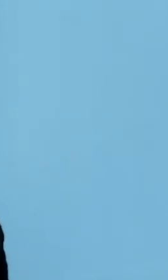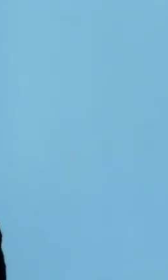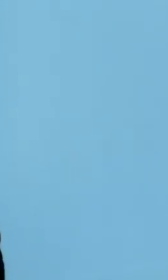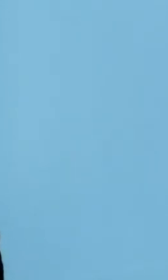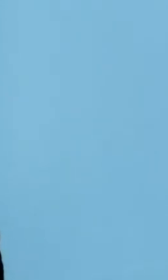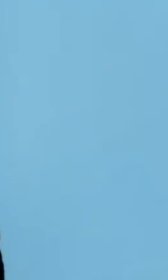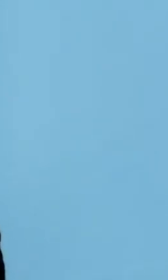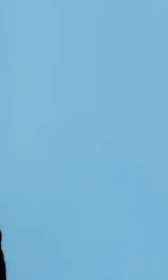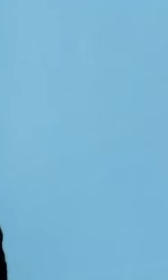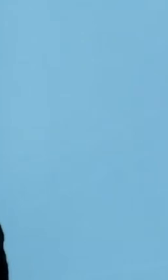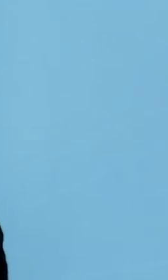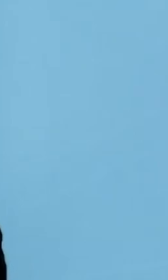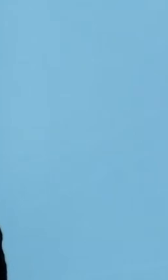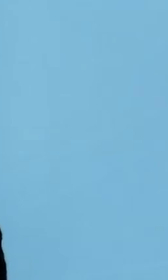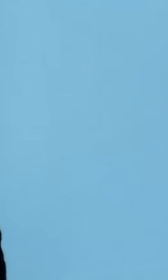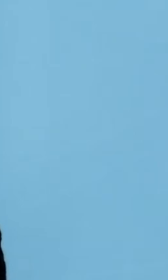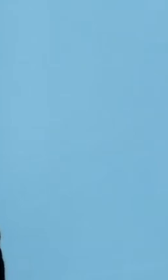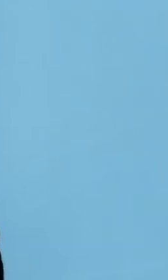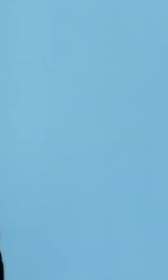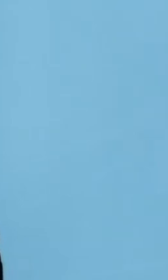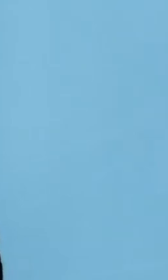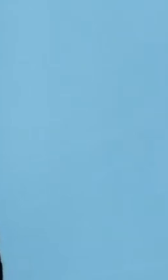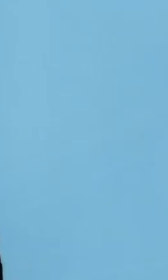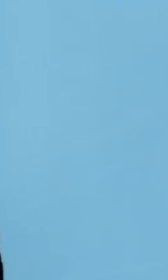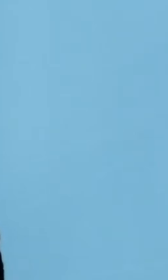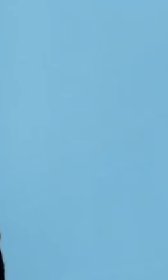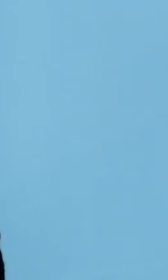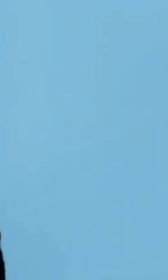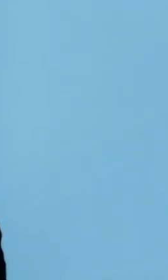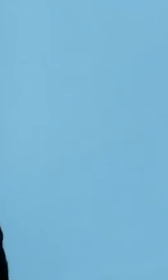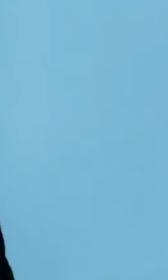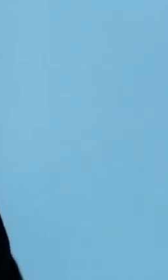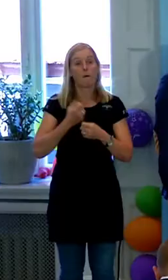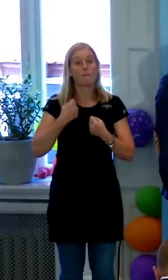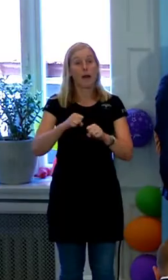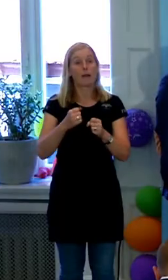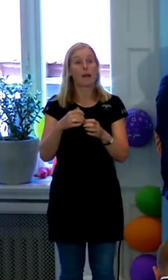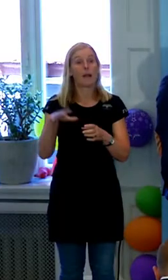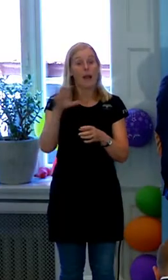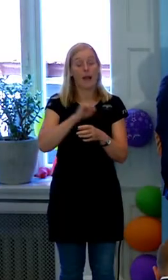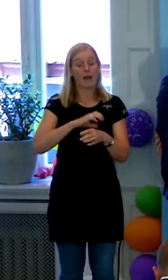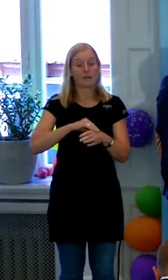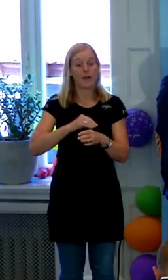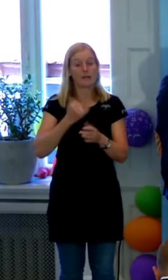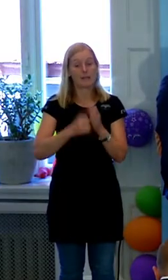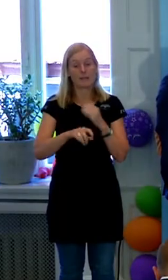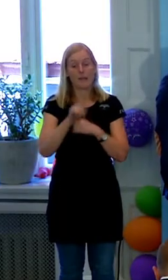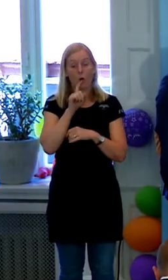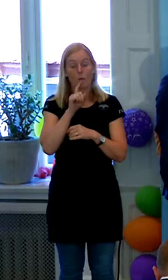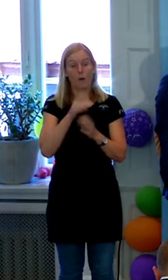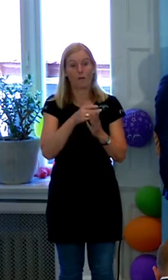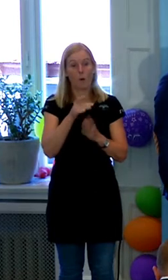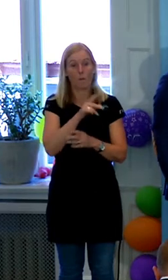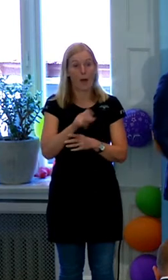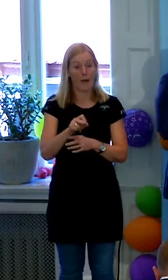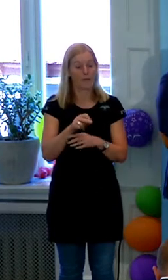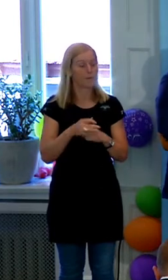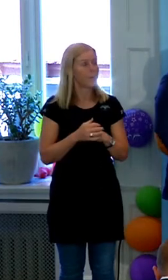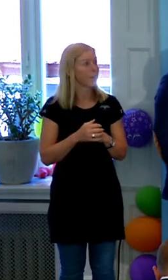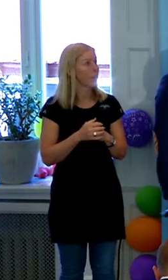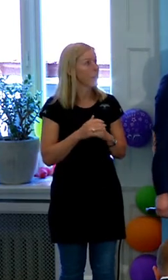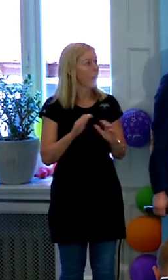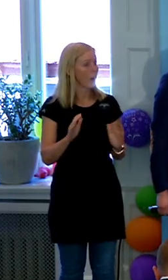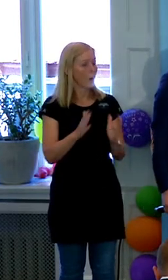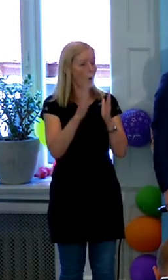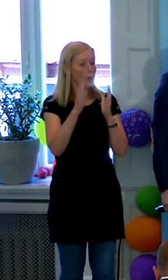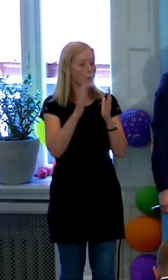faktiskt kan se till att snabba på det här arbetet för alla de som bor och verkar i hela vårt land. En sista inspel från Per här, så behöver jag lämna över sista ordet. Helt